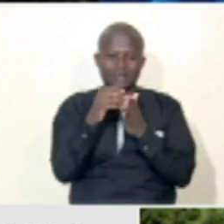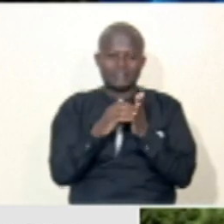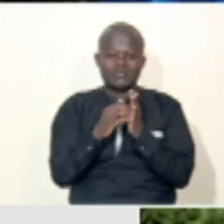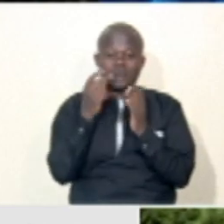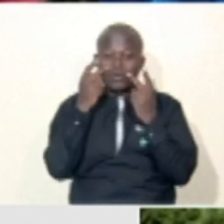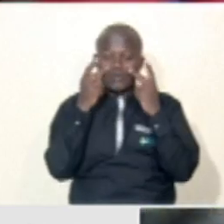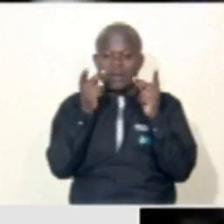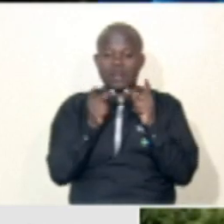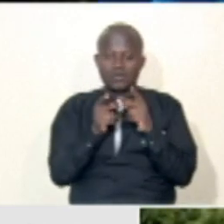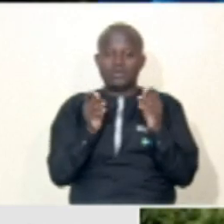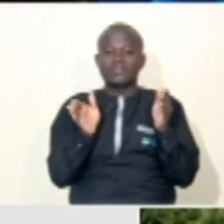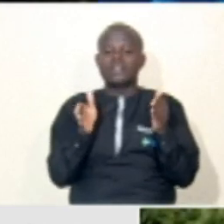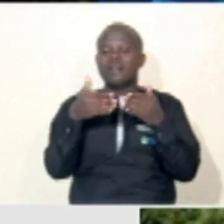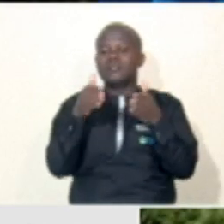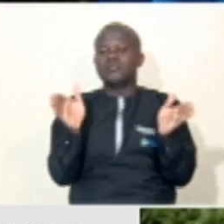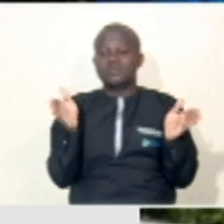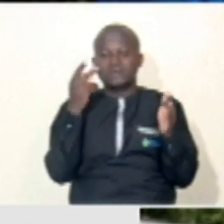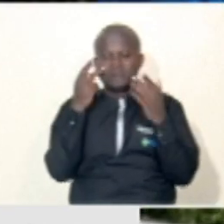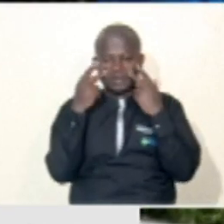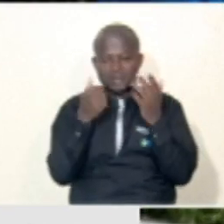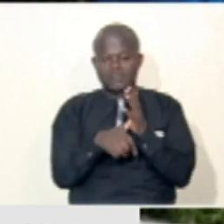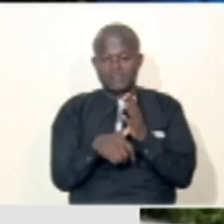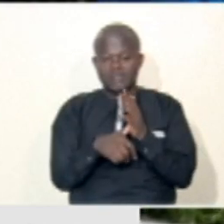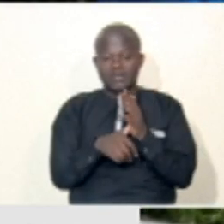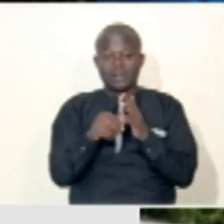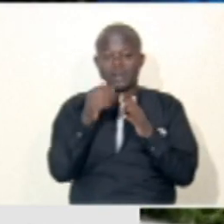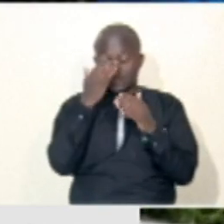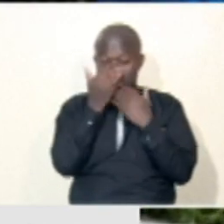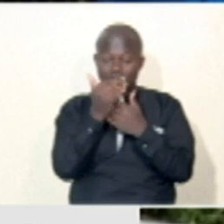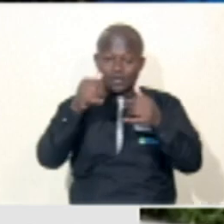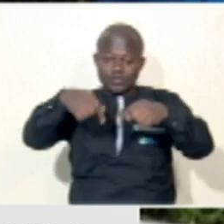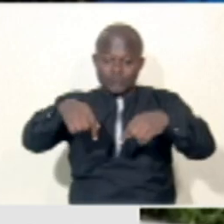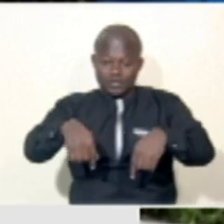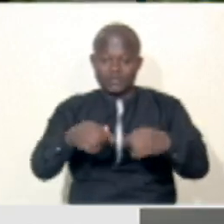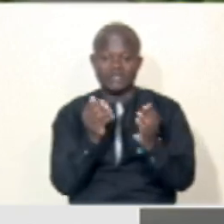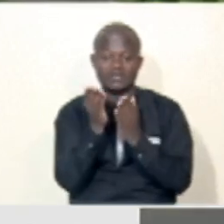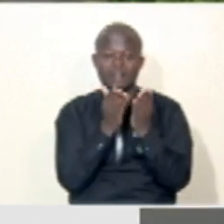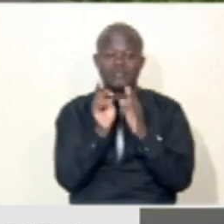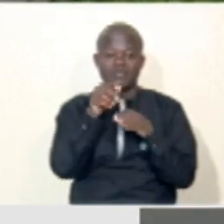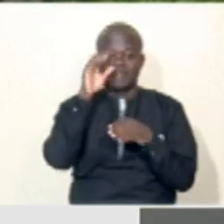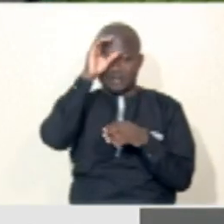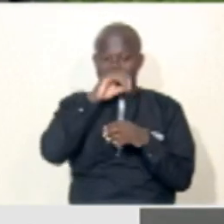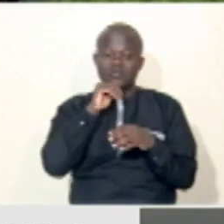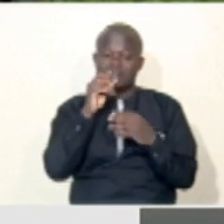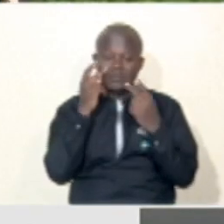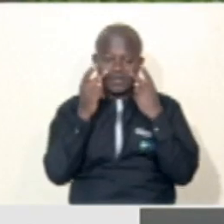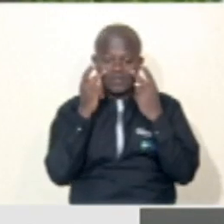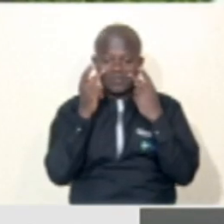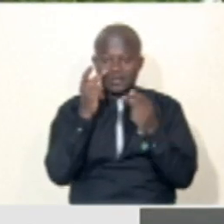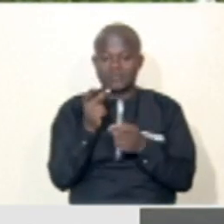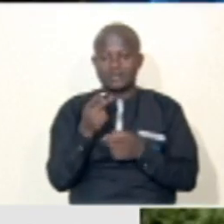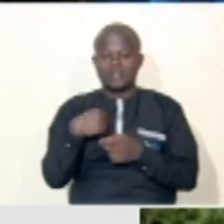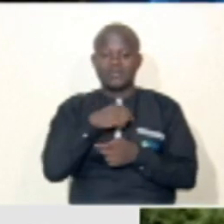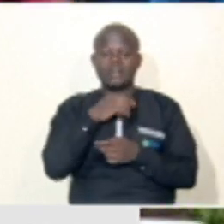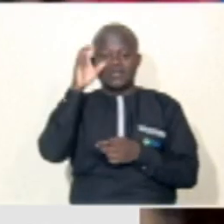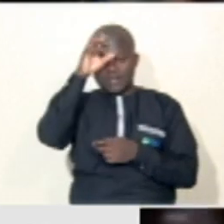hose hafunze. Ubona ari ikibazo rukubona amasaha hageze serivisi naje gushaka ntundayibona nashatse nko